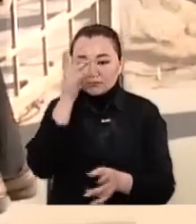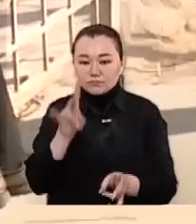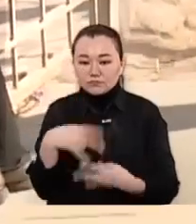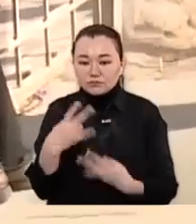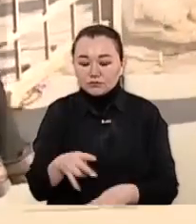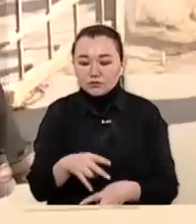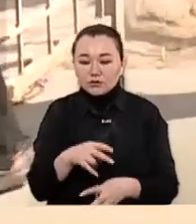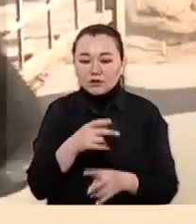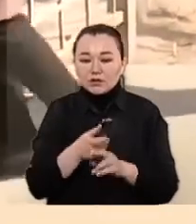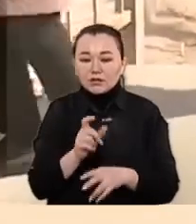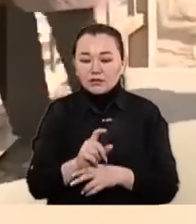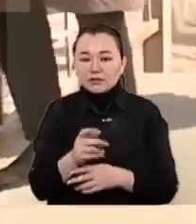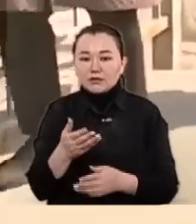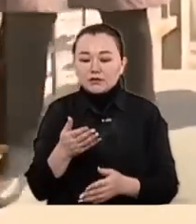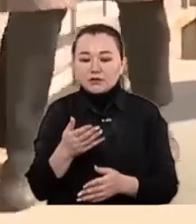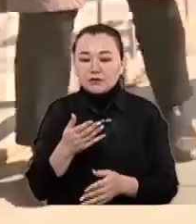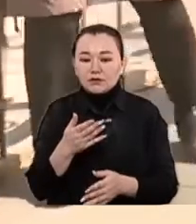жоқ. Бұл мына